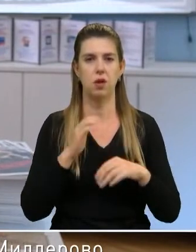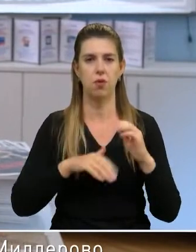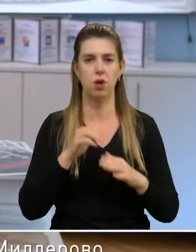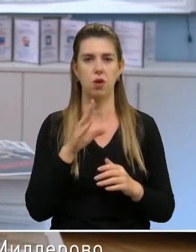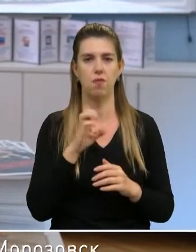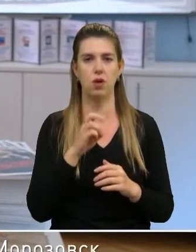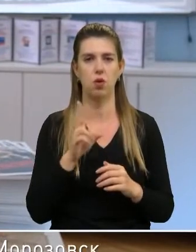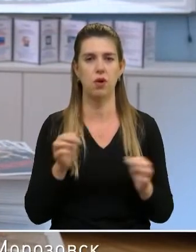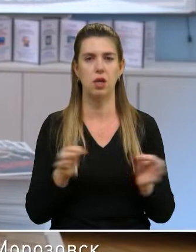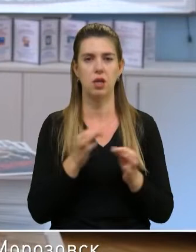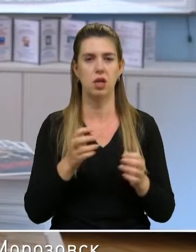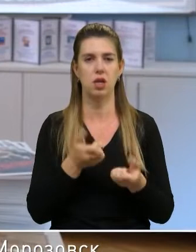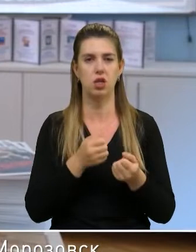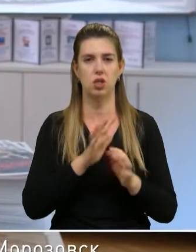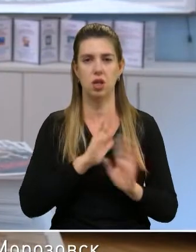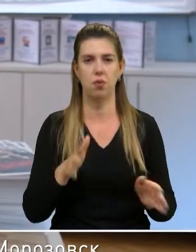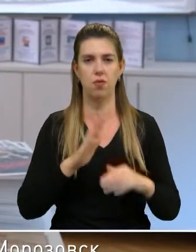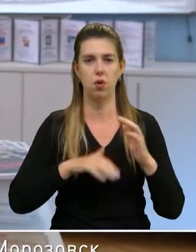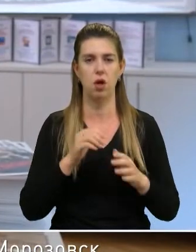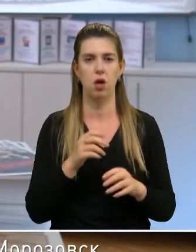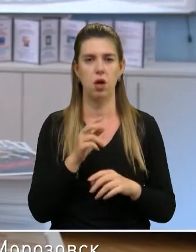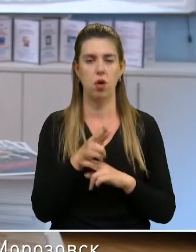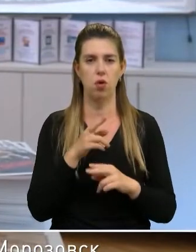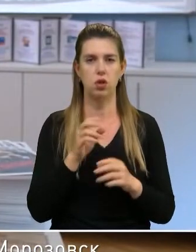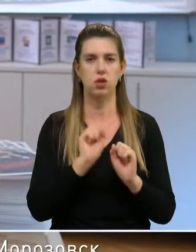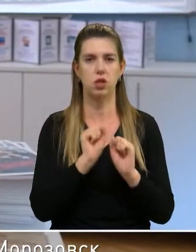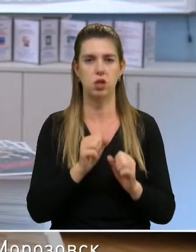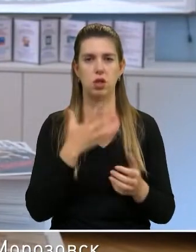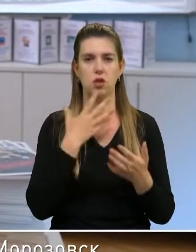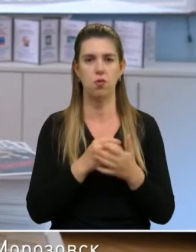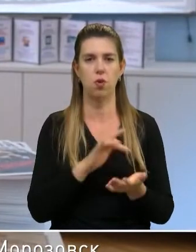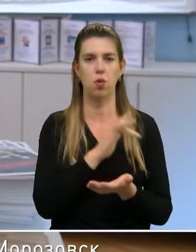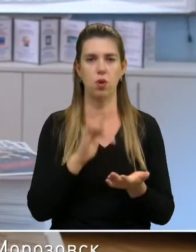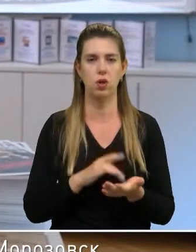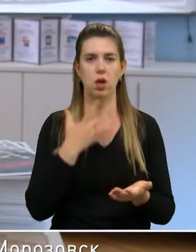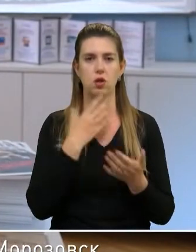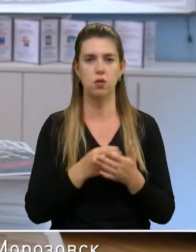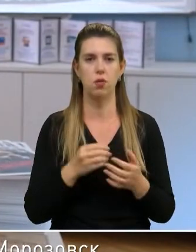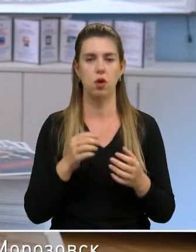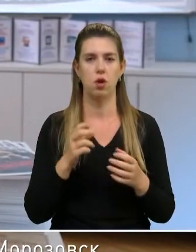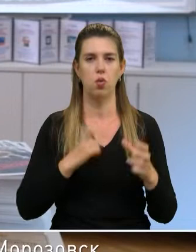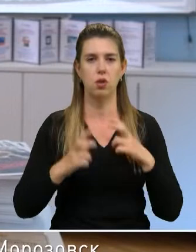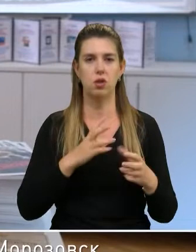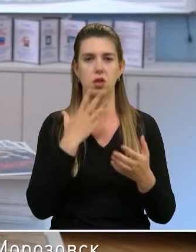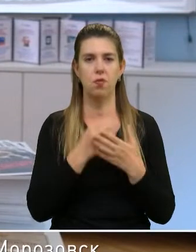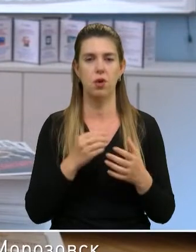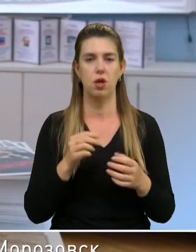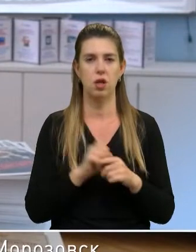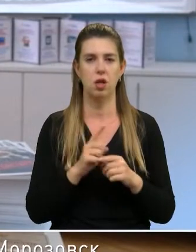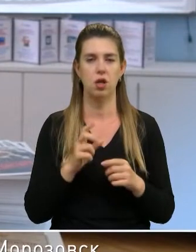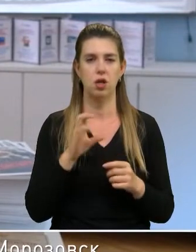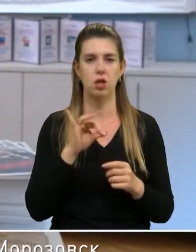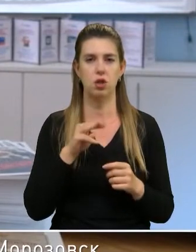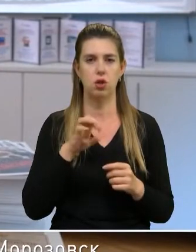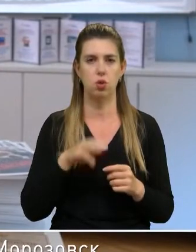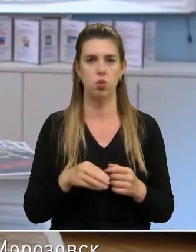винтовки, которые никогда не держали в руках оружие, защищали свой город, свой университет, свои институты. Здесь